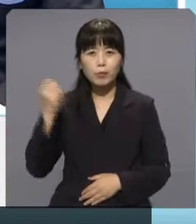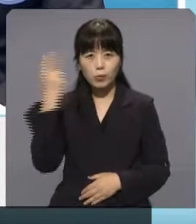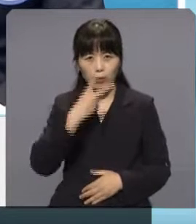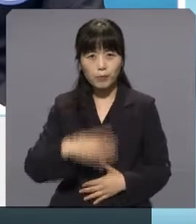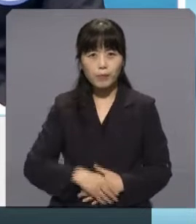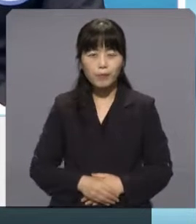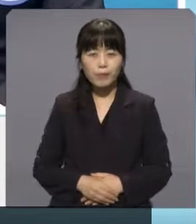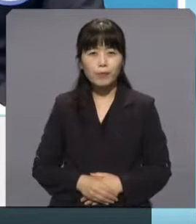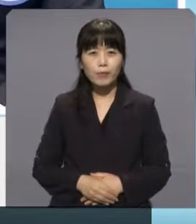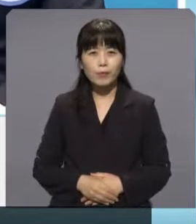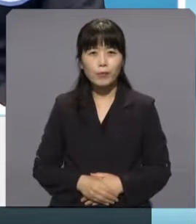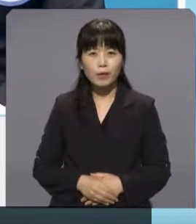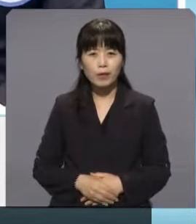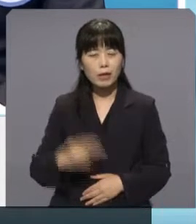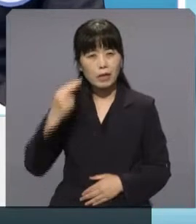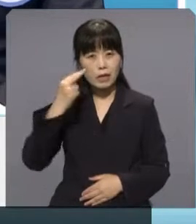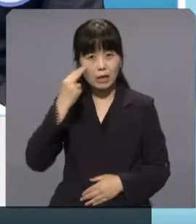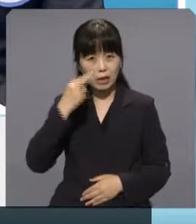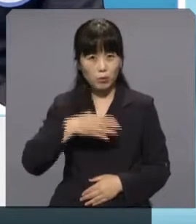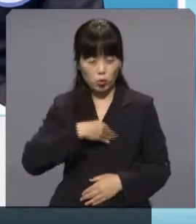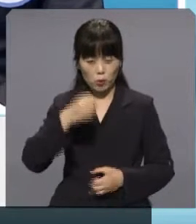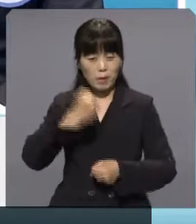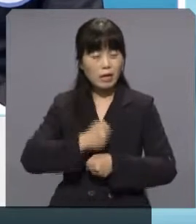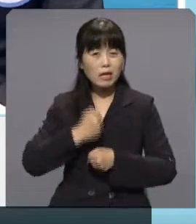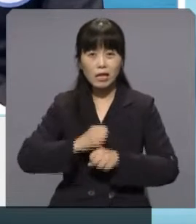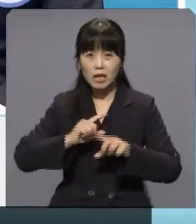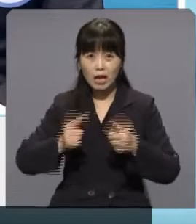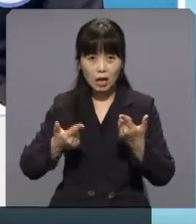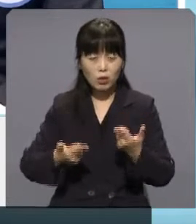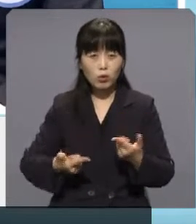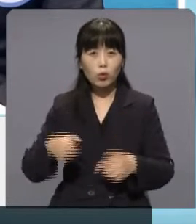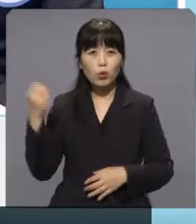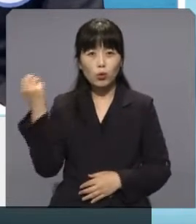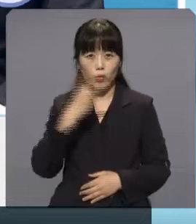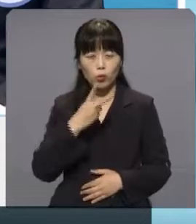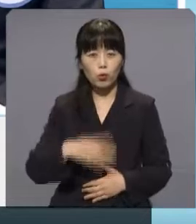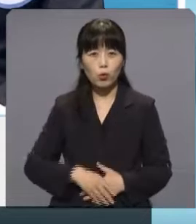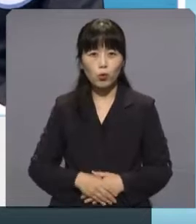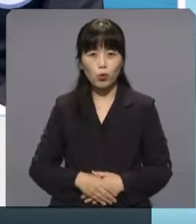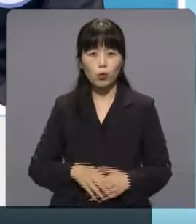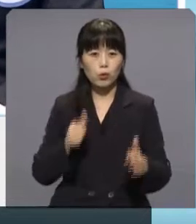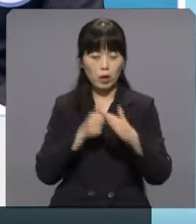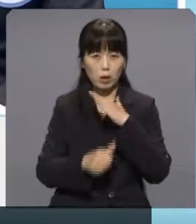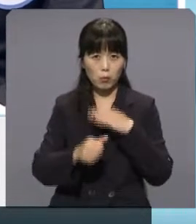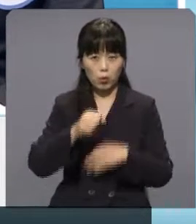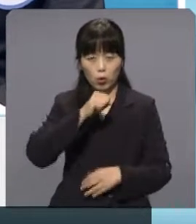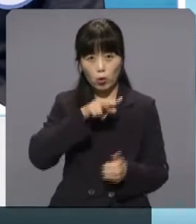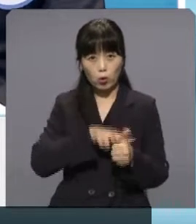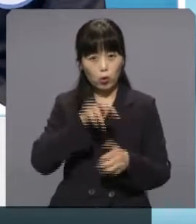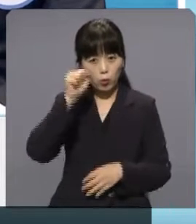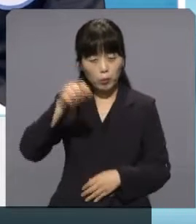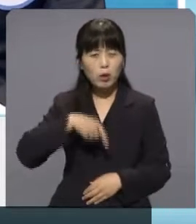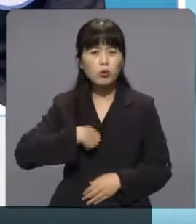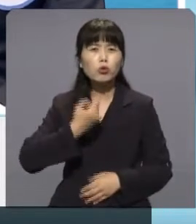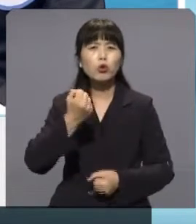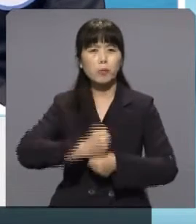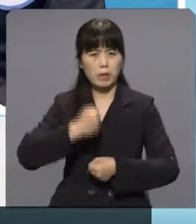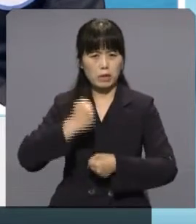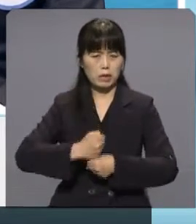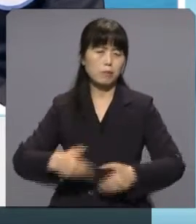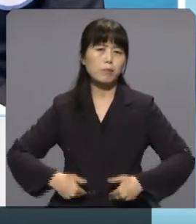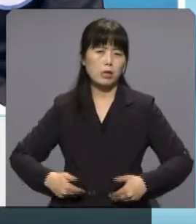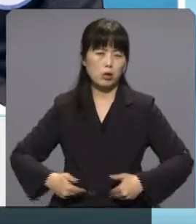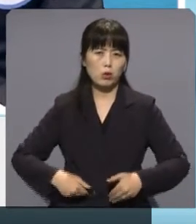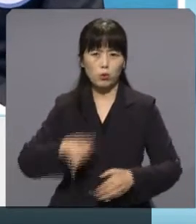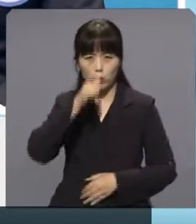이게 그렇게 인위적으로 만들어지는 게 아니고요. 사실은 이 좀 이 대표에 출마한 후보자들 스스로가 만들어내야 예.